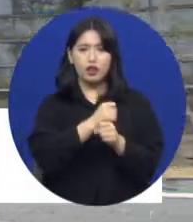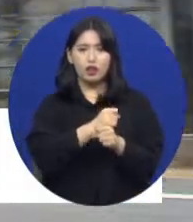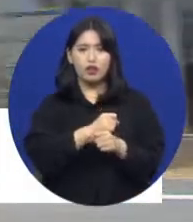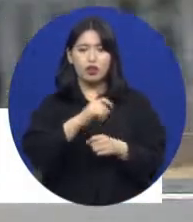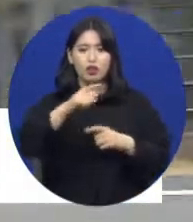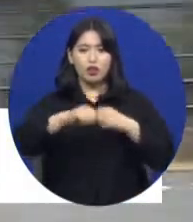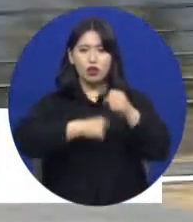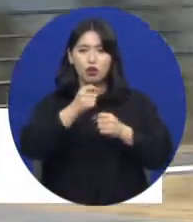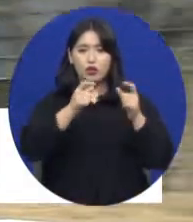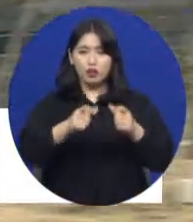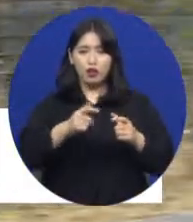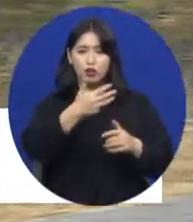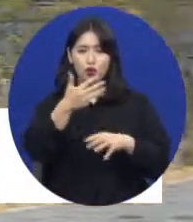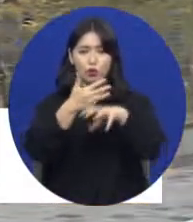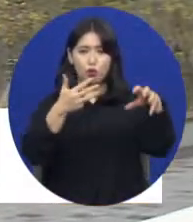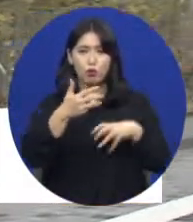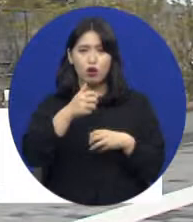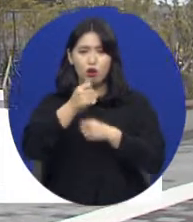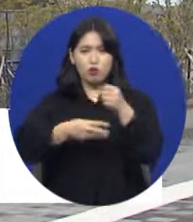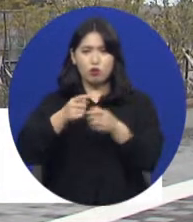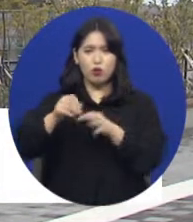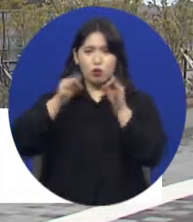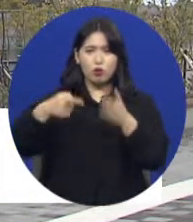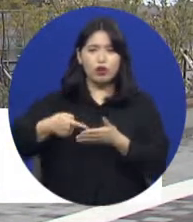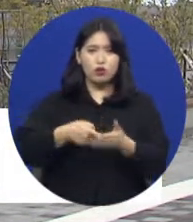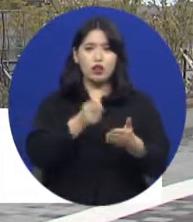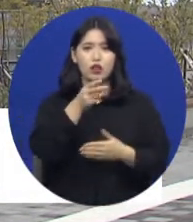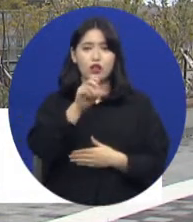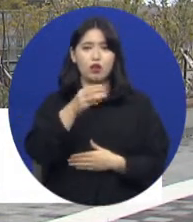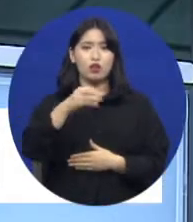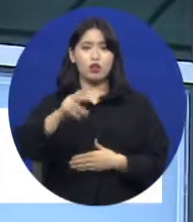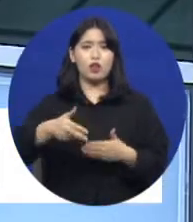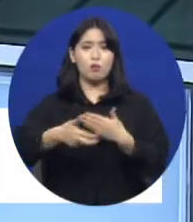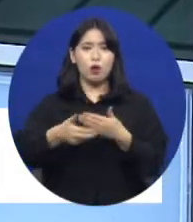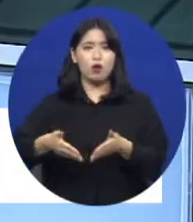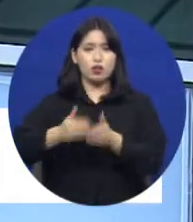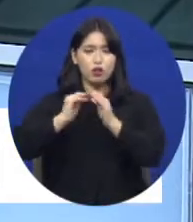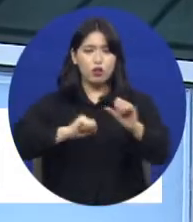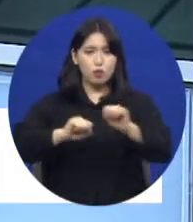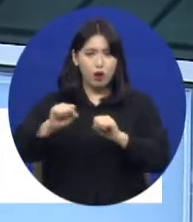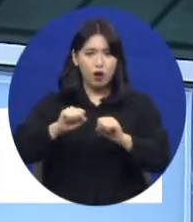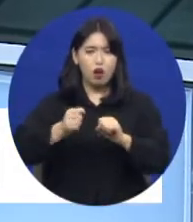경제자유구역 8곳에서 수년째 추진돼온 영리병원 설립 움직임에도